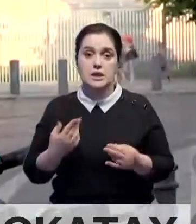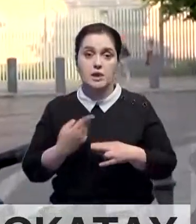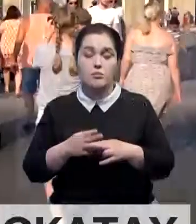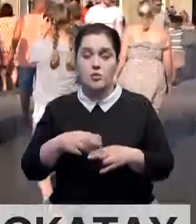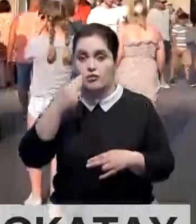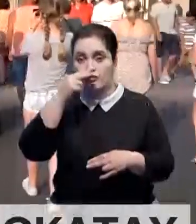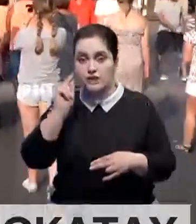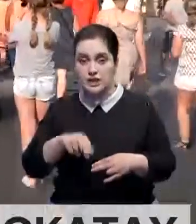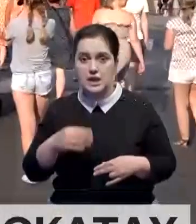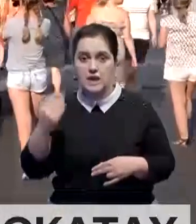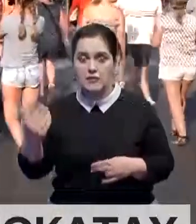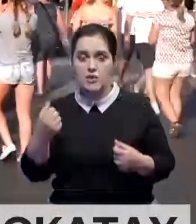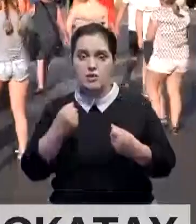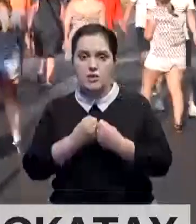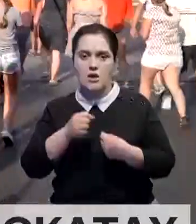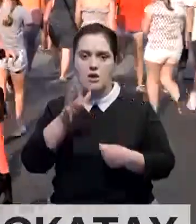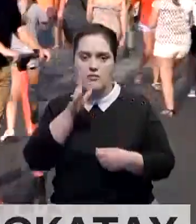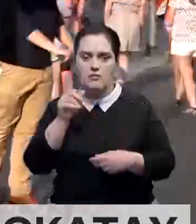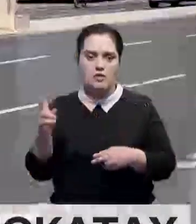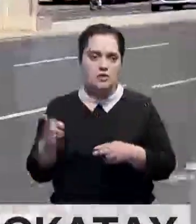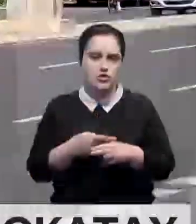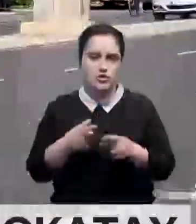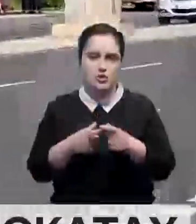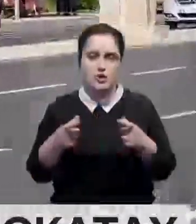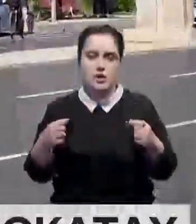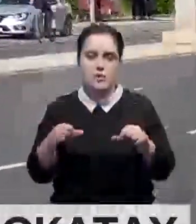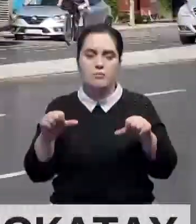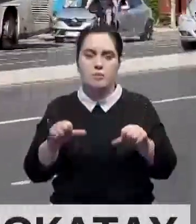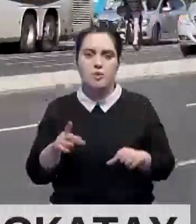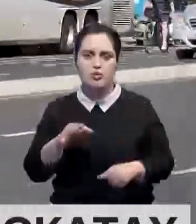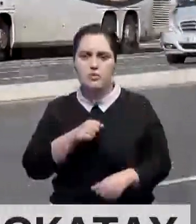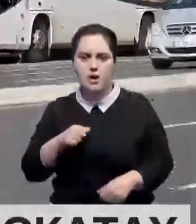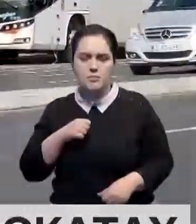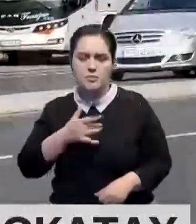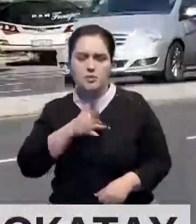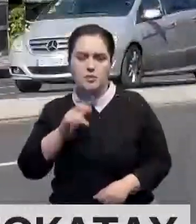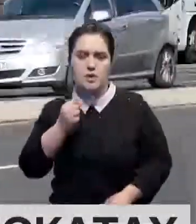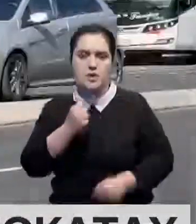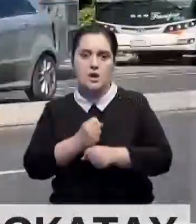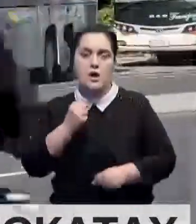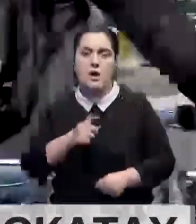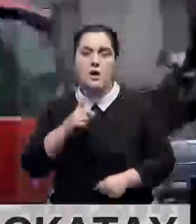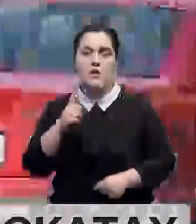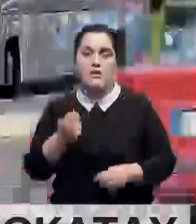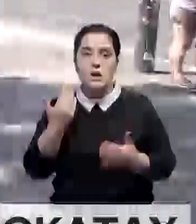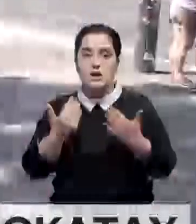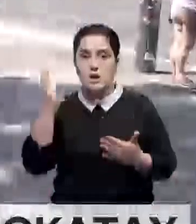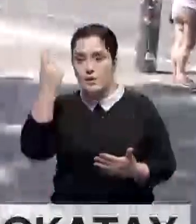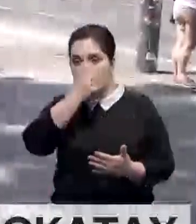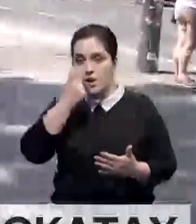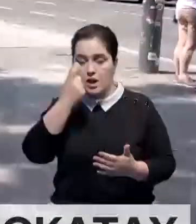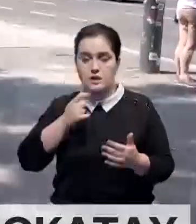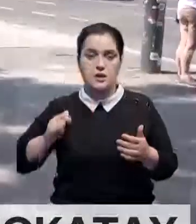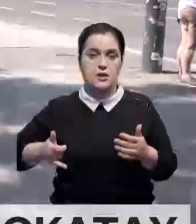вине привело к ДТП, могут на время лишить прав. Но самое суровое наказание предусмотрено за езду в нетрезвом